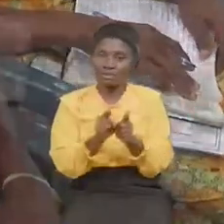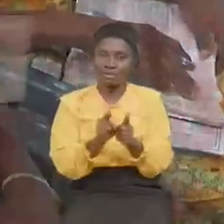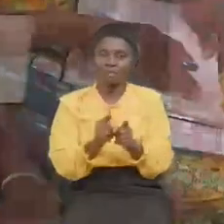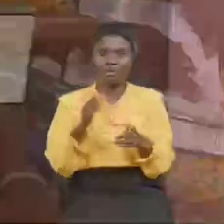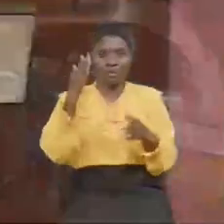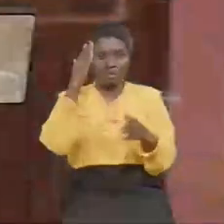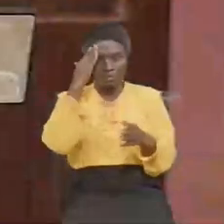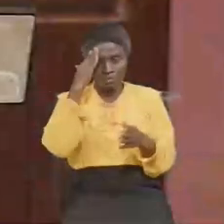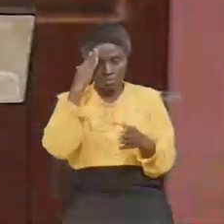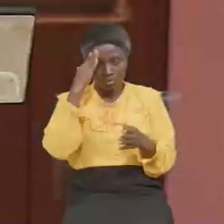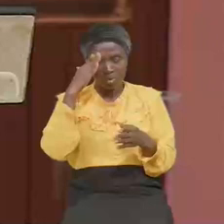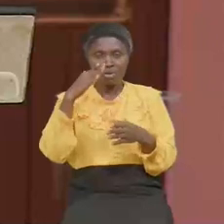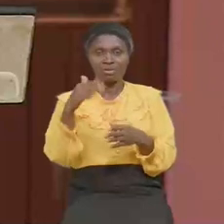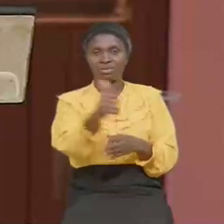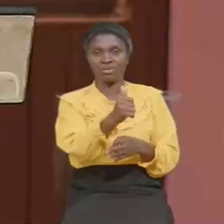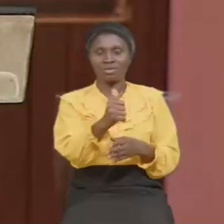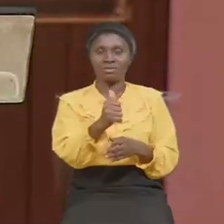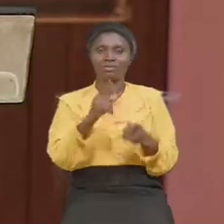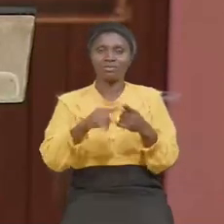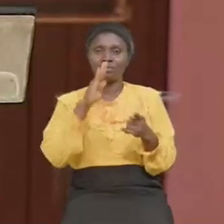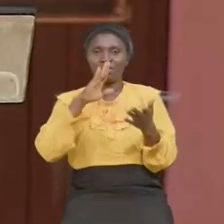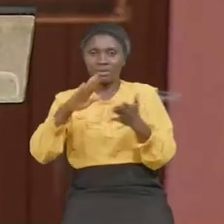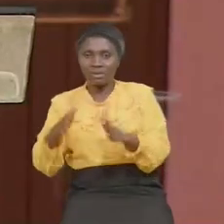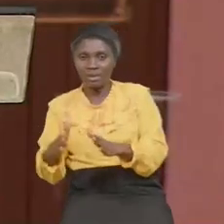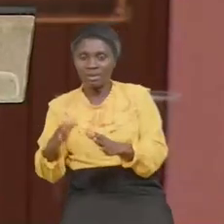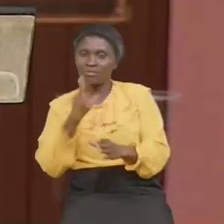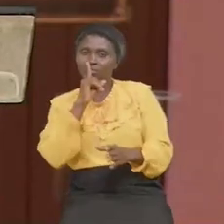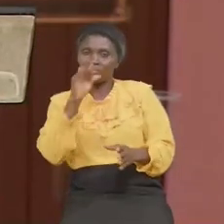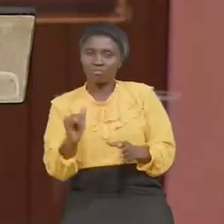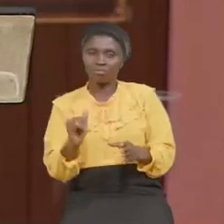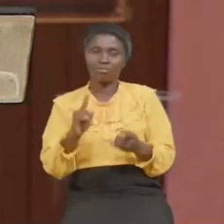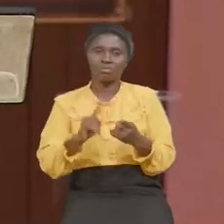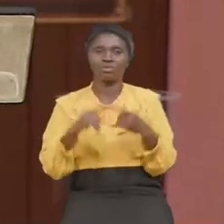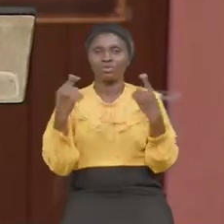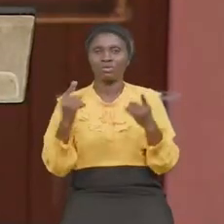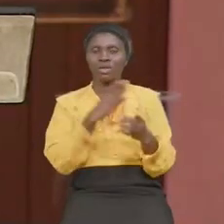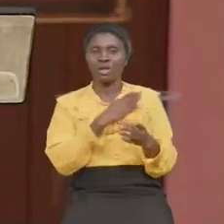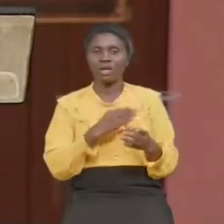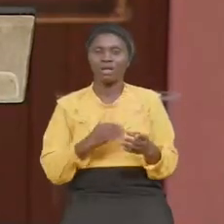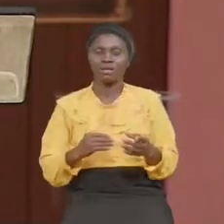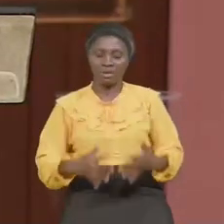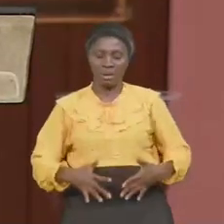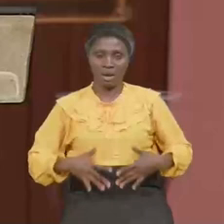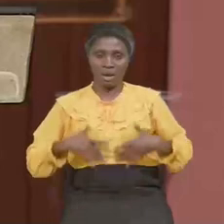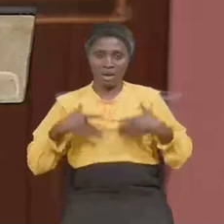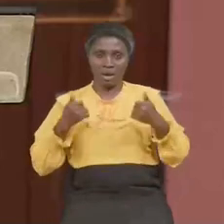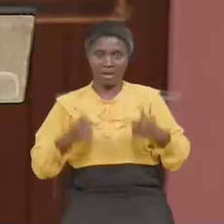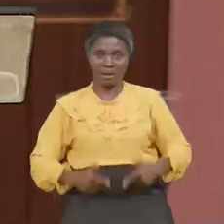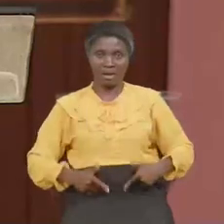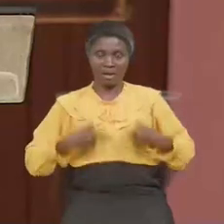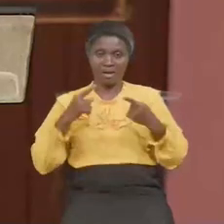péché et comme vivant pour Dieu en Jésus-Christ. Que le